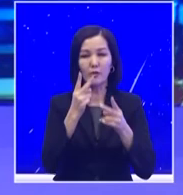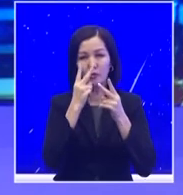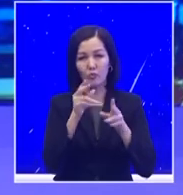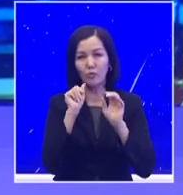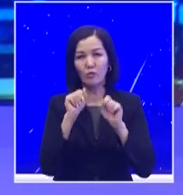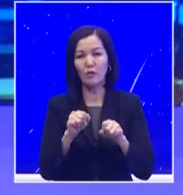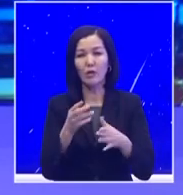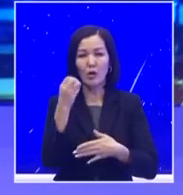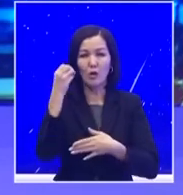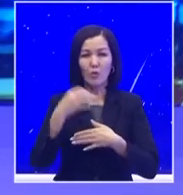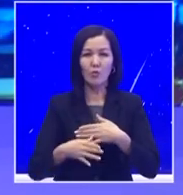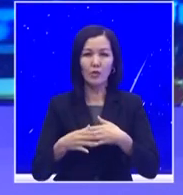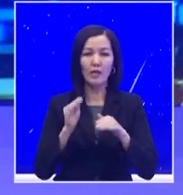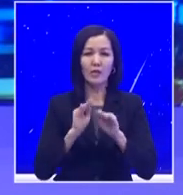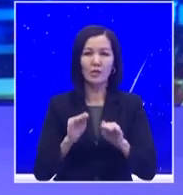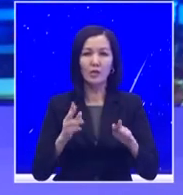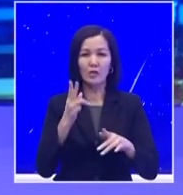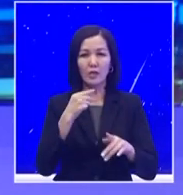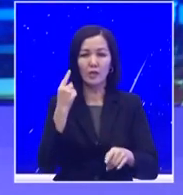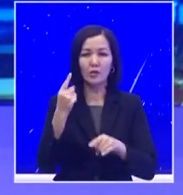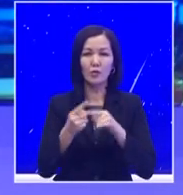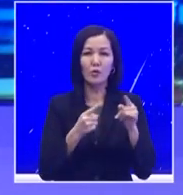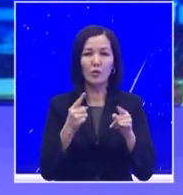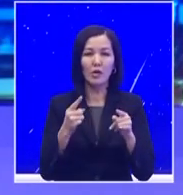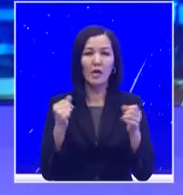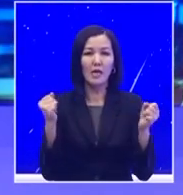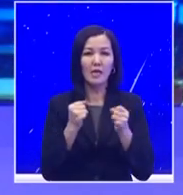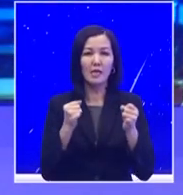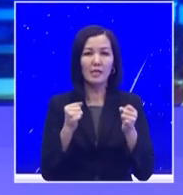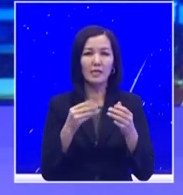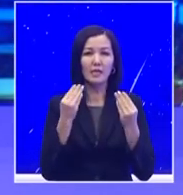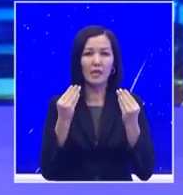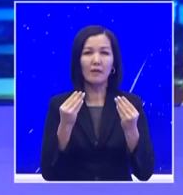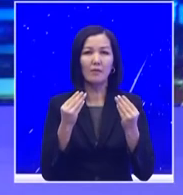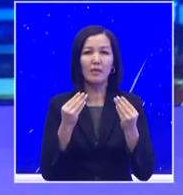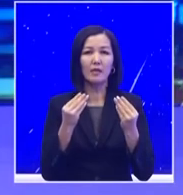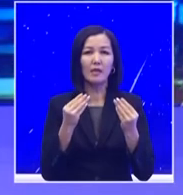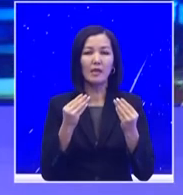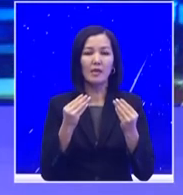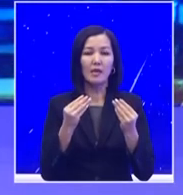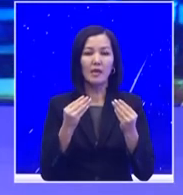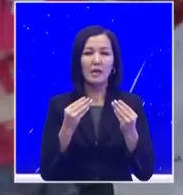тамашалауға болады. Орталық жеткіншектері дәстүрлі қыс керемет атты шарада қарлы қалашық тұрғызды.